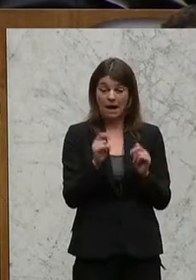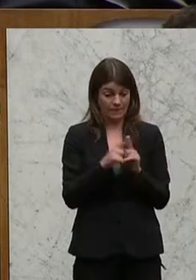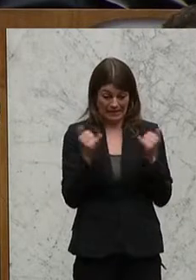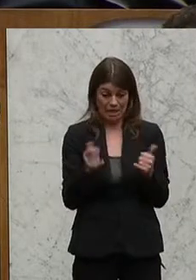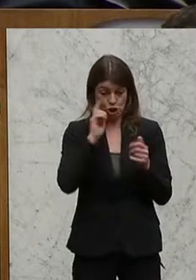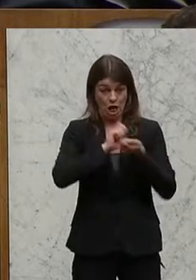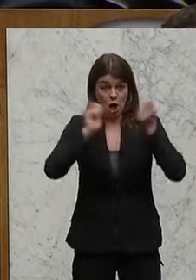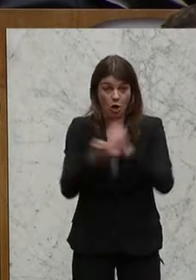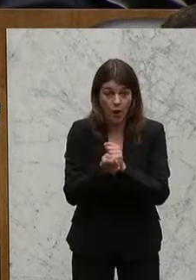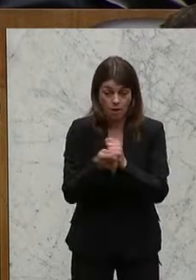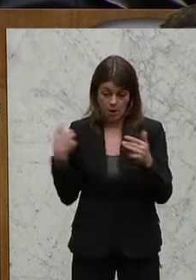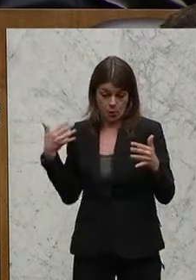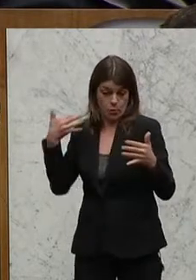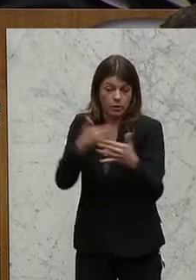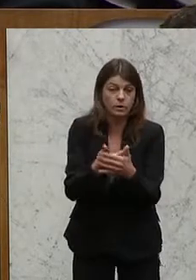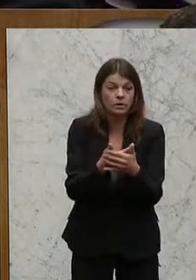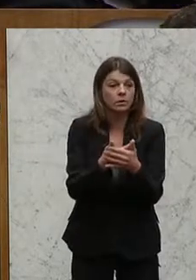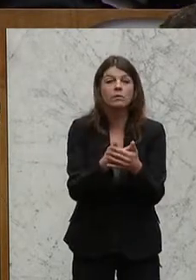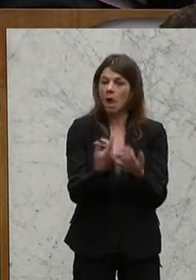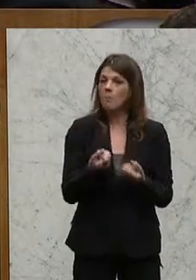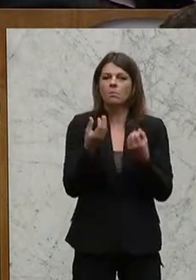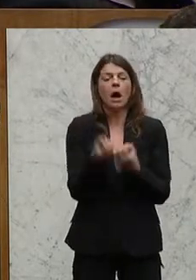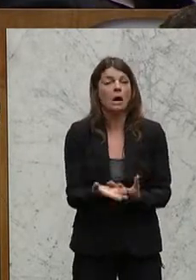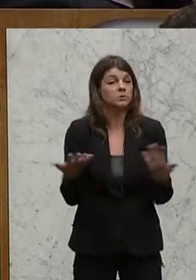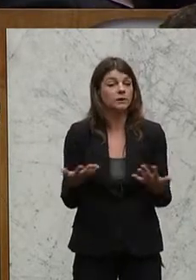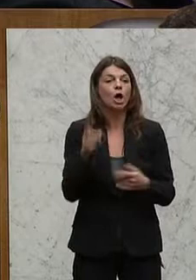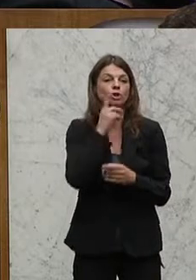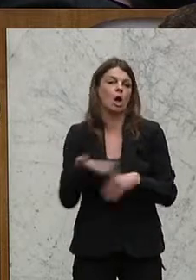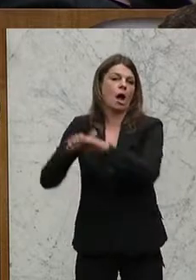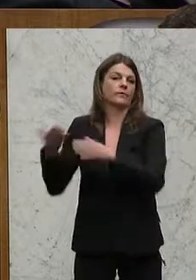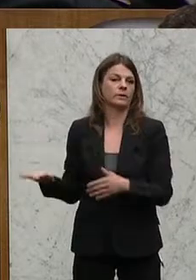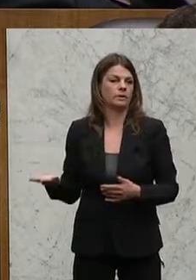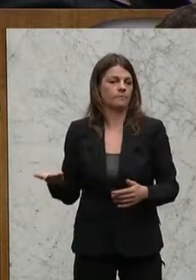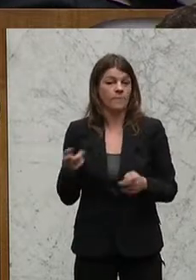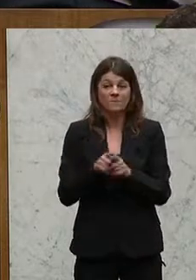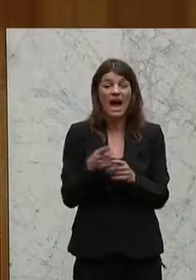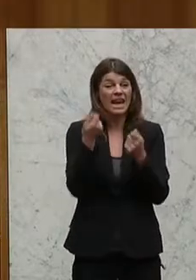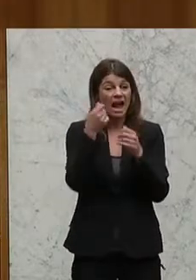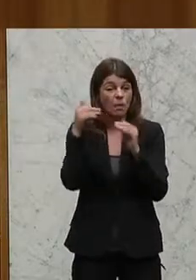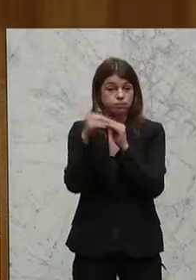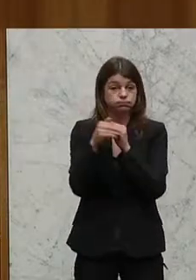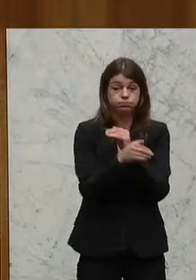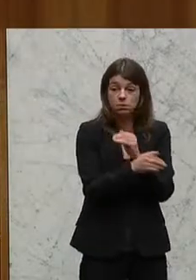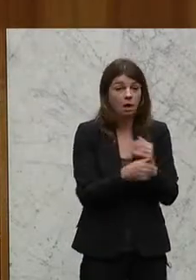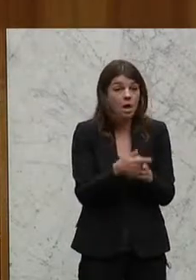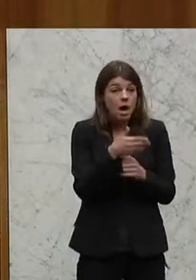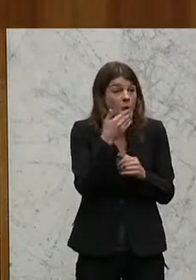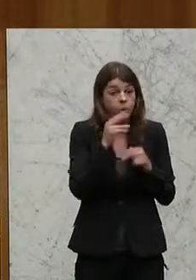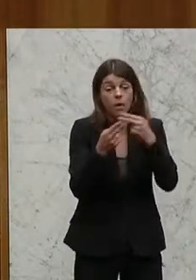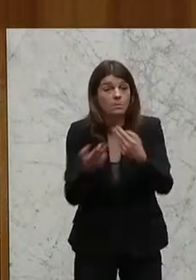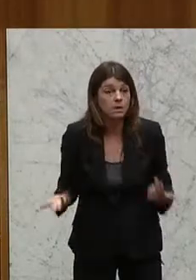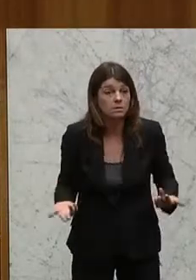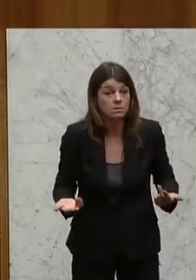eine Steuerreform geht, am Ende des Tages eine Steuererhöhung rauskommt. Und weil die Inflation in keinster Weise abgegolten